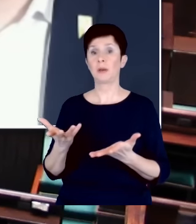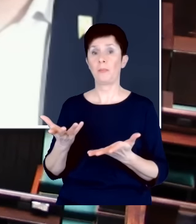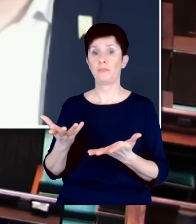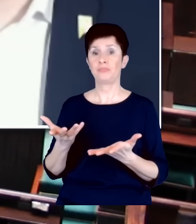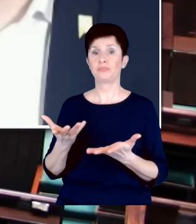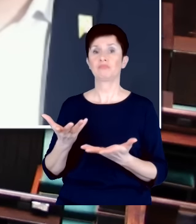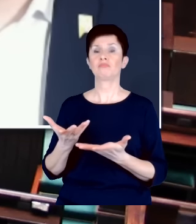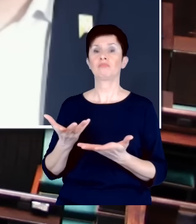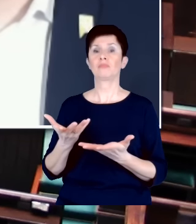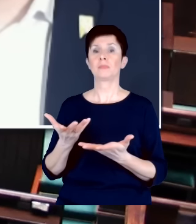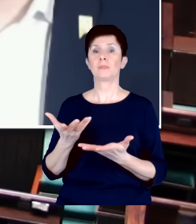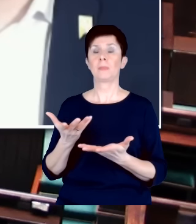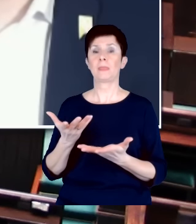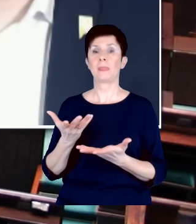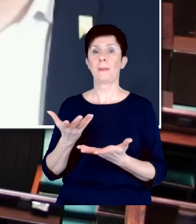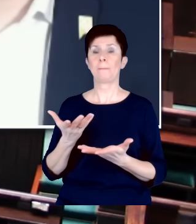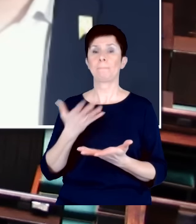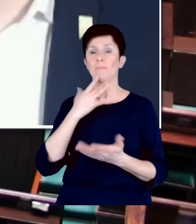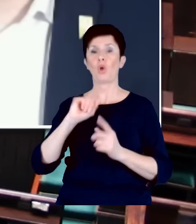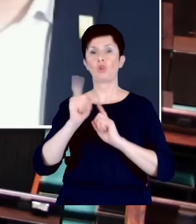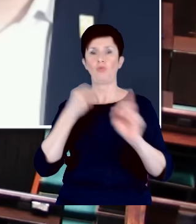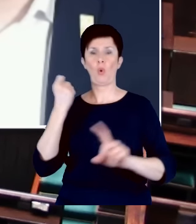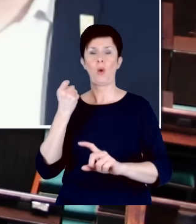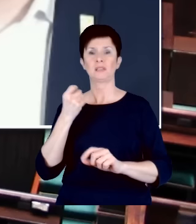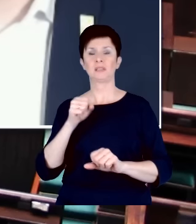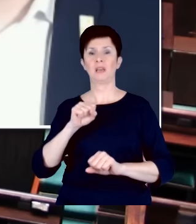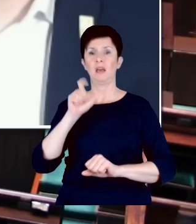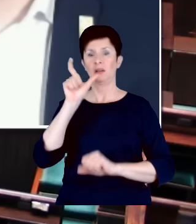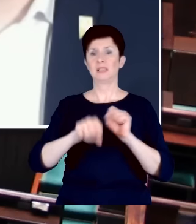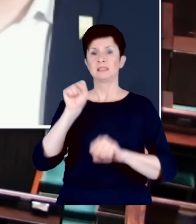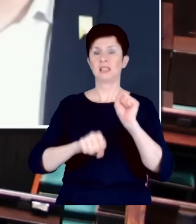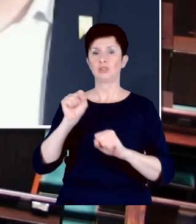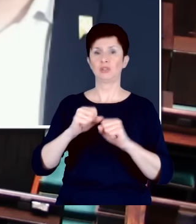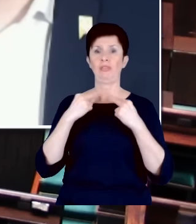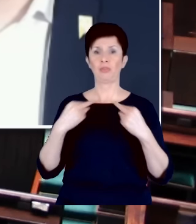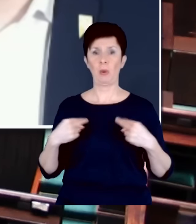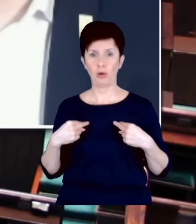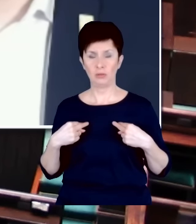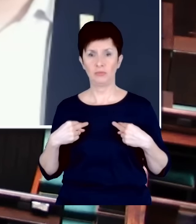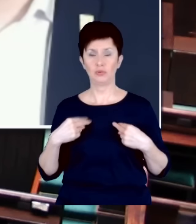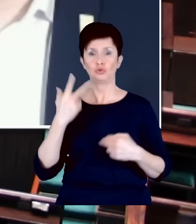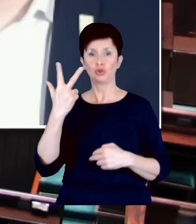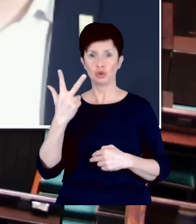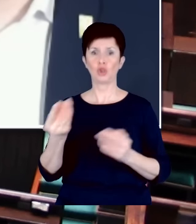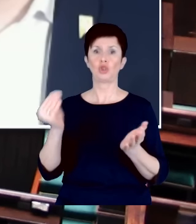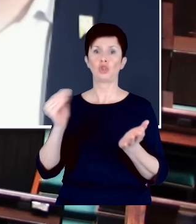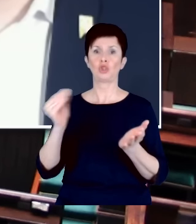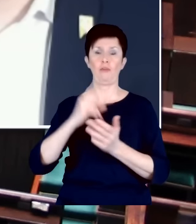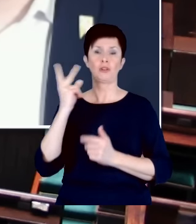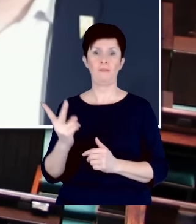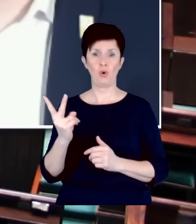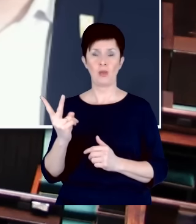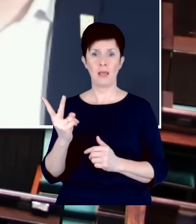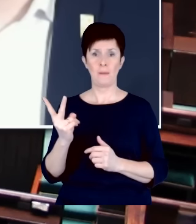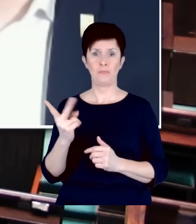odwołać sędziów Trybunału Konstytucyjnego, 3 i jeszcze dodatkowo 2. Tych dodatkowo